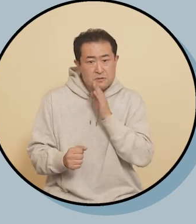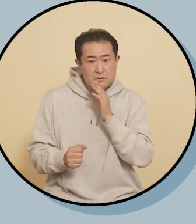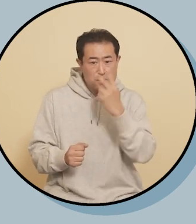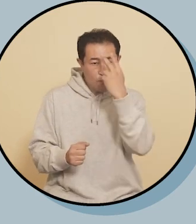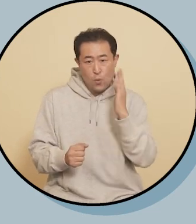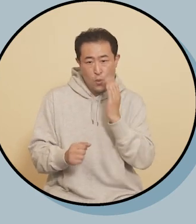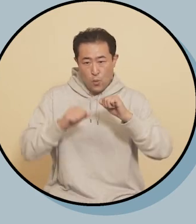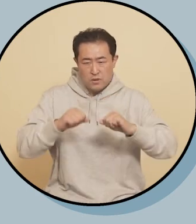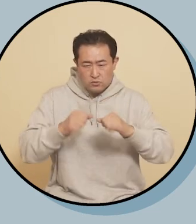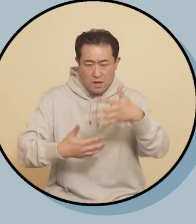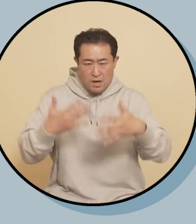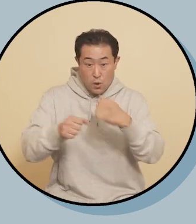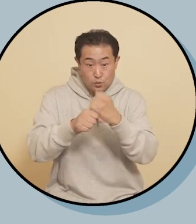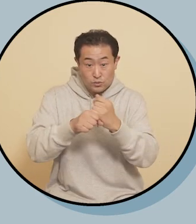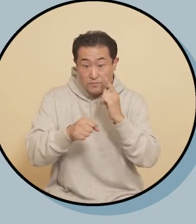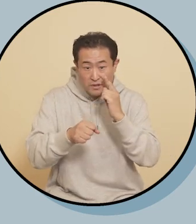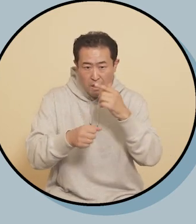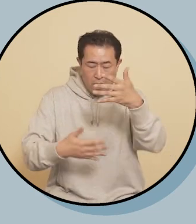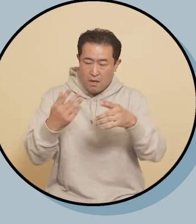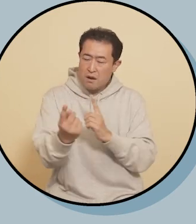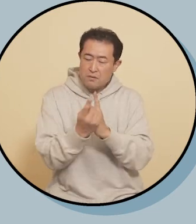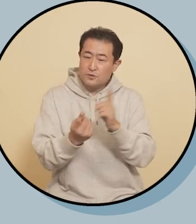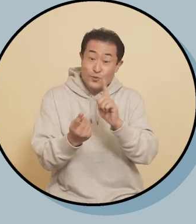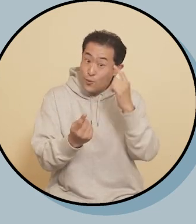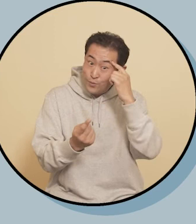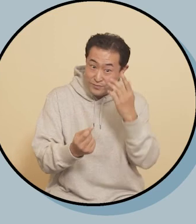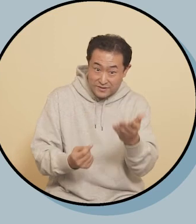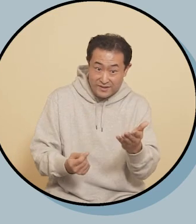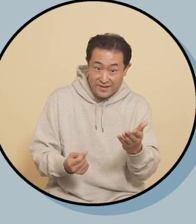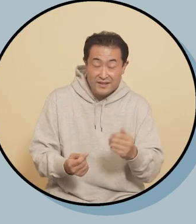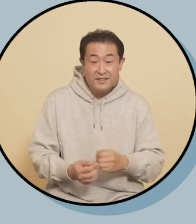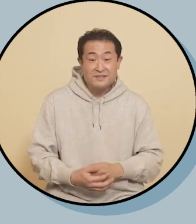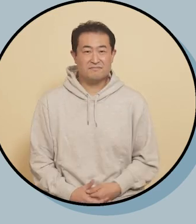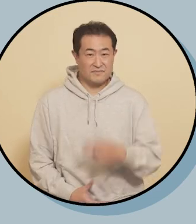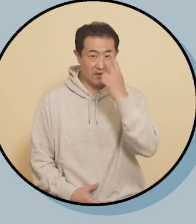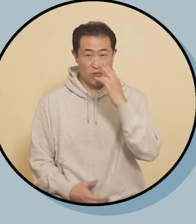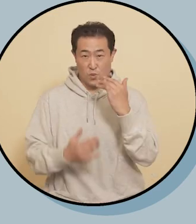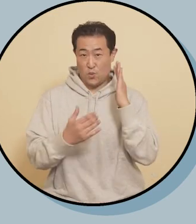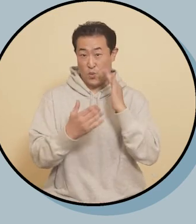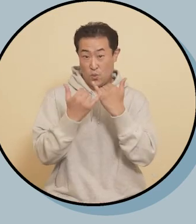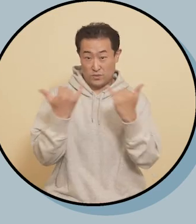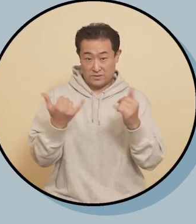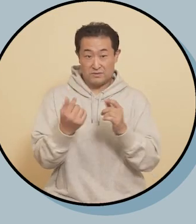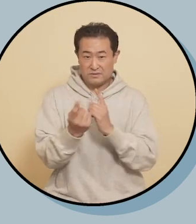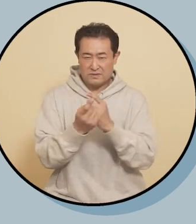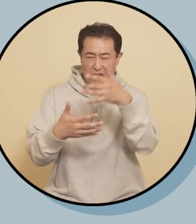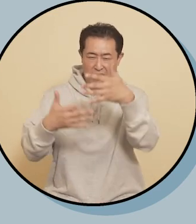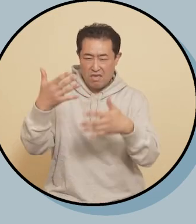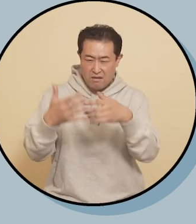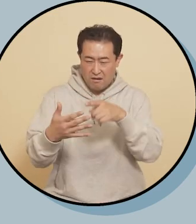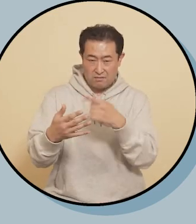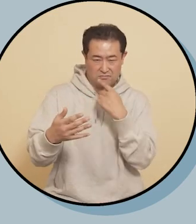映像映画というものをどういう風に見ちゃってるねあのまあ実はその網路通したたちにとって